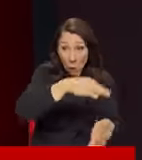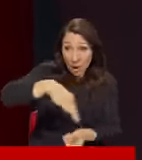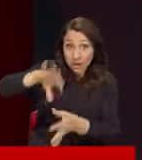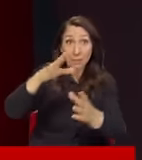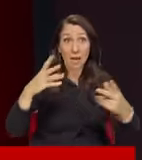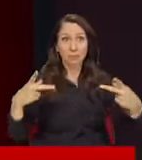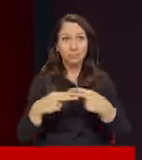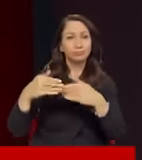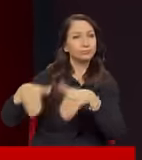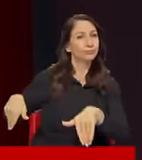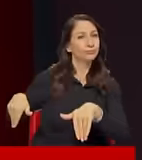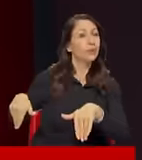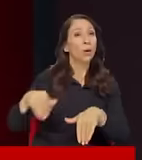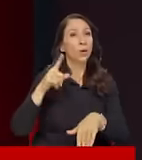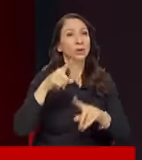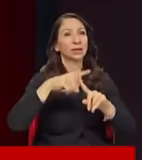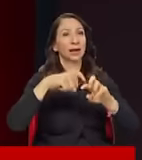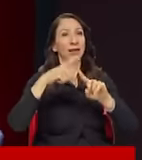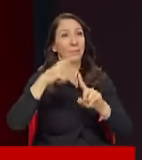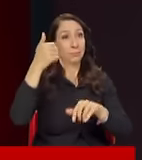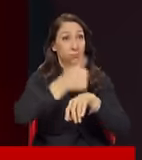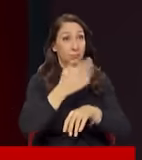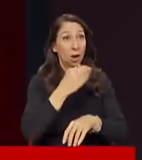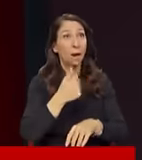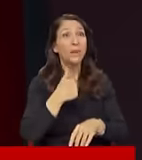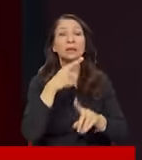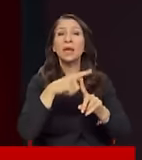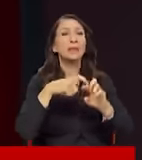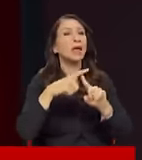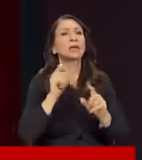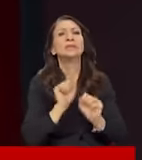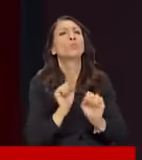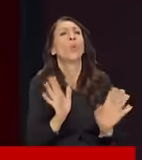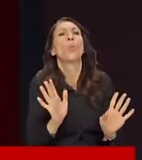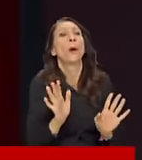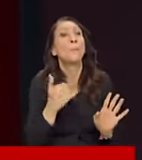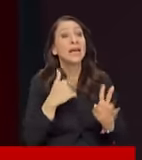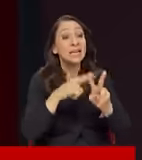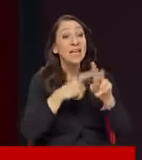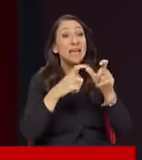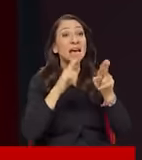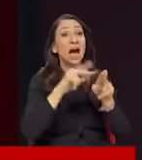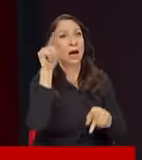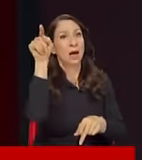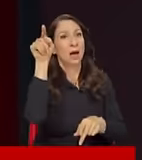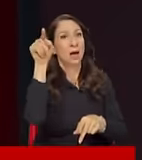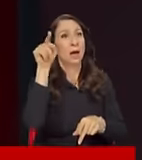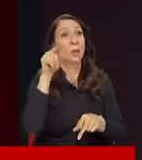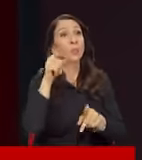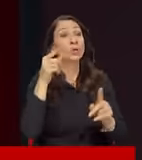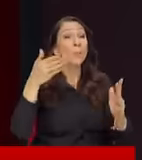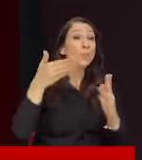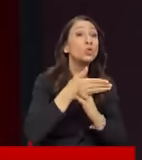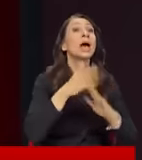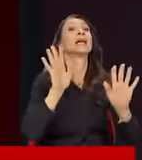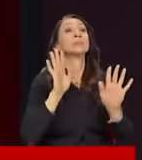özgürlüğünü kısıtlayacaksın ve orada TRT'nin başında olacak. Ama ben TRT'ye kızmıyorum. Ben buradan Yüksek Seçim Kurulu'na buna müdahale